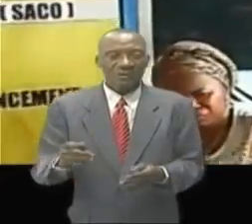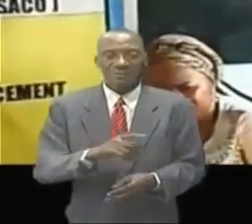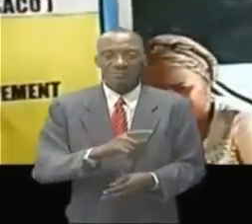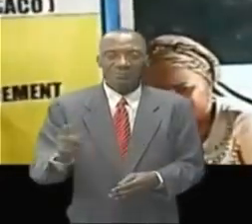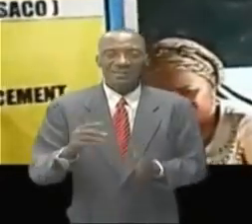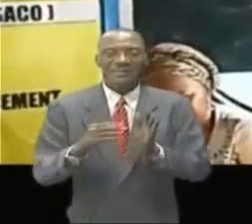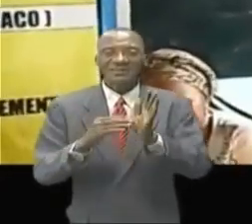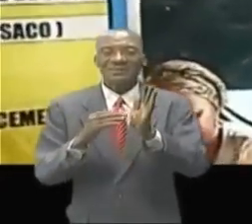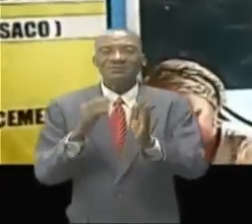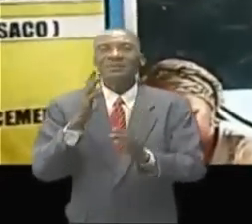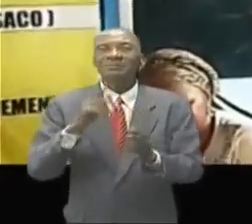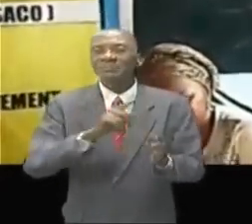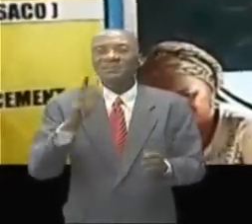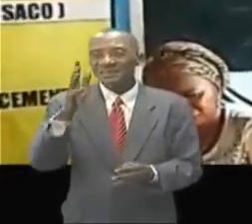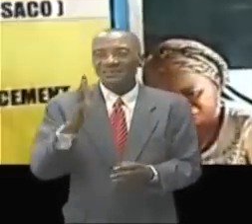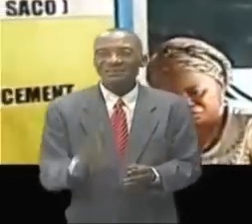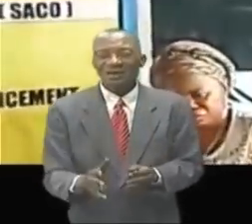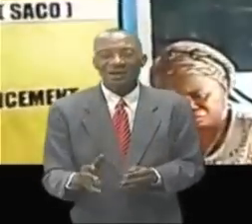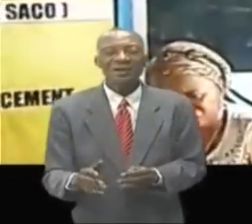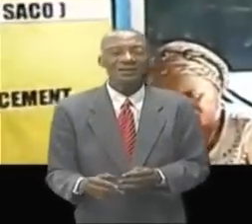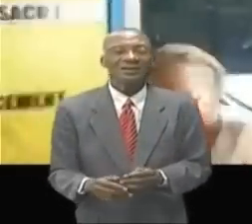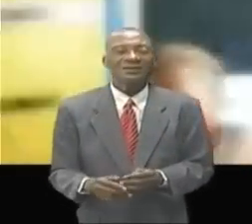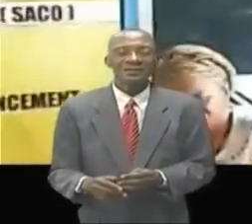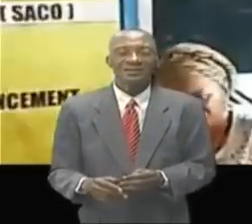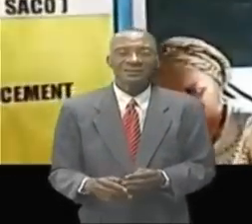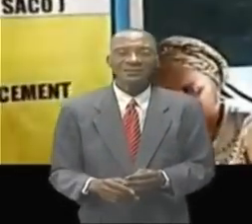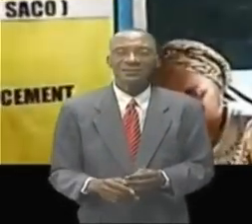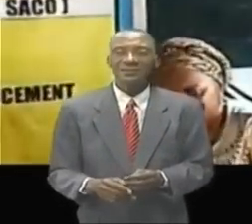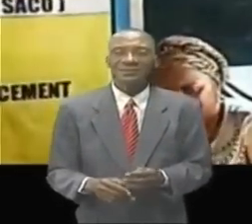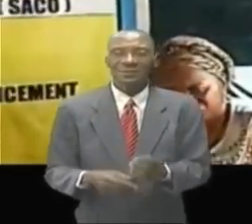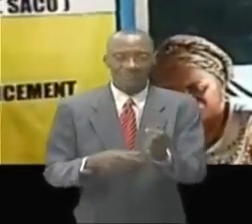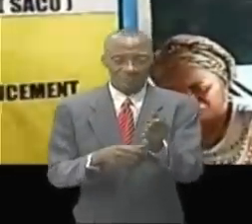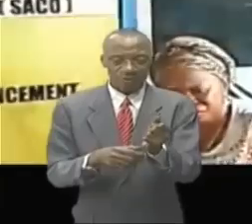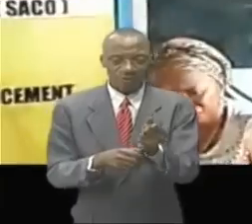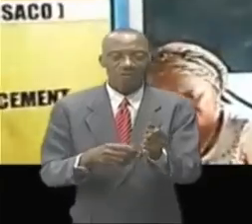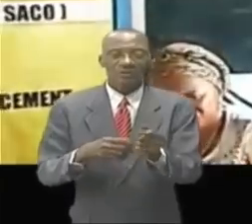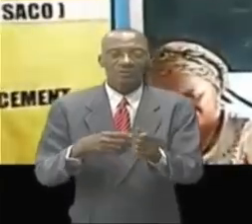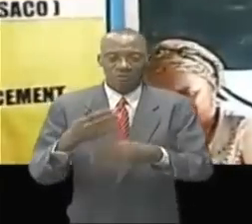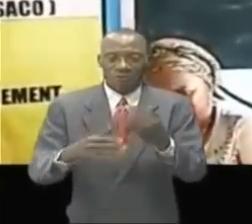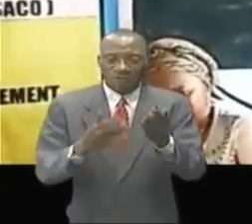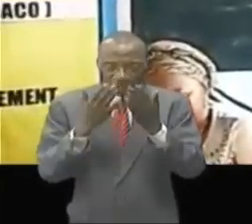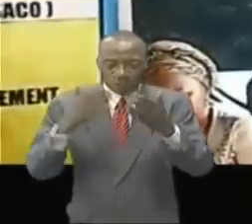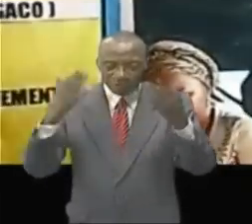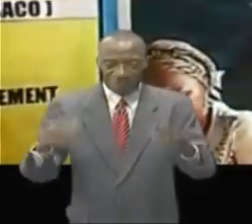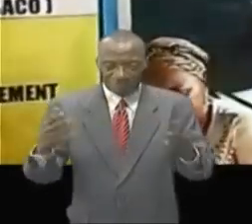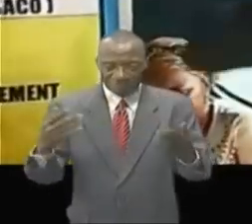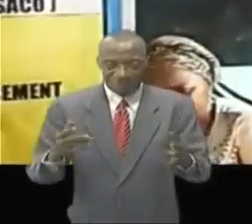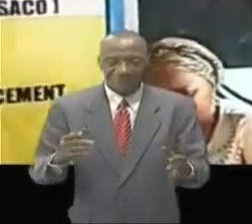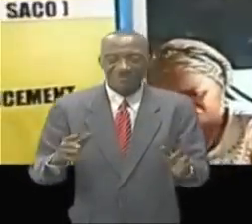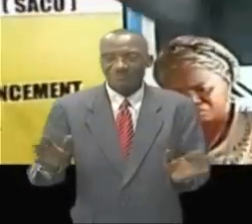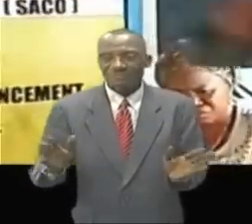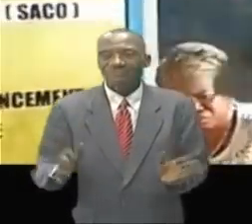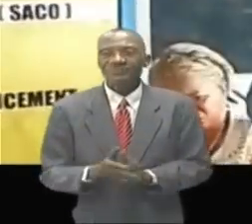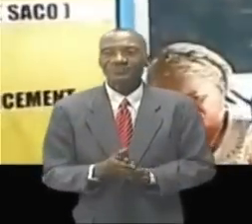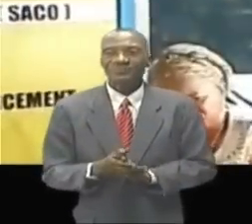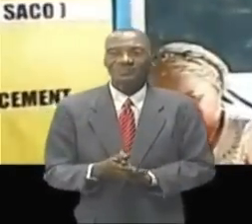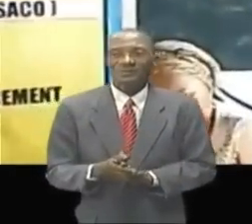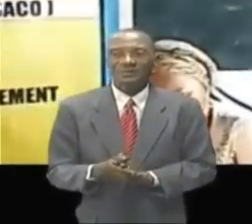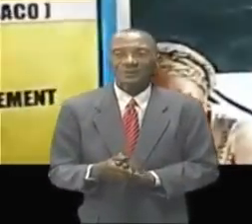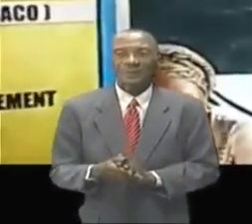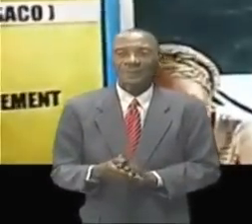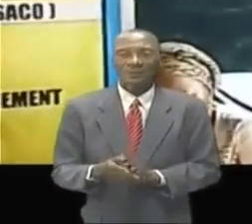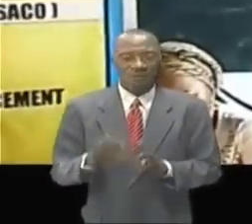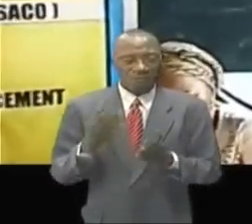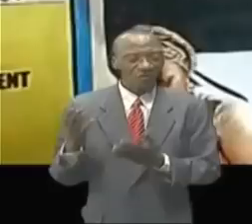techniciens en anesthésie et réanimation, tous concentrés dans des centres urbains. La solution à long terme pour pallier cette